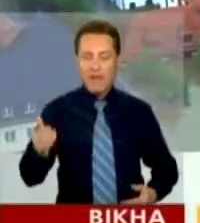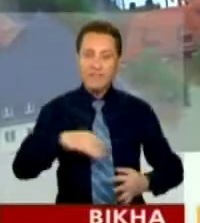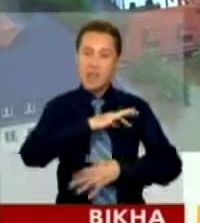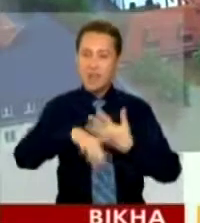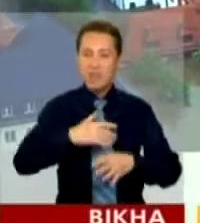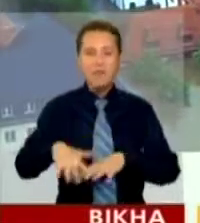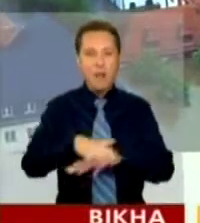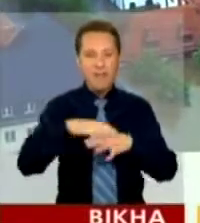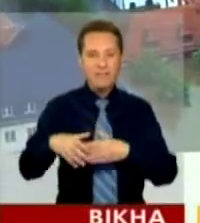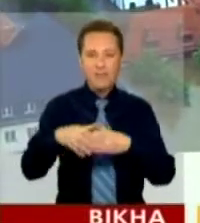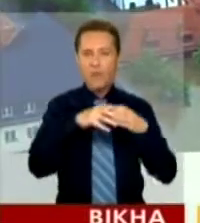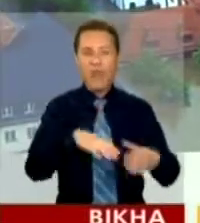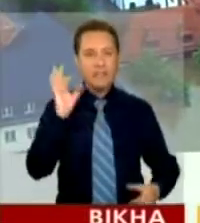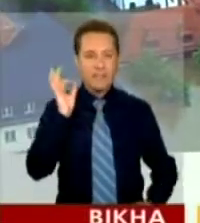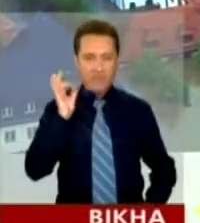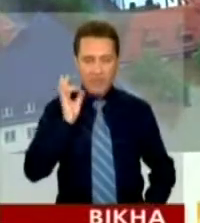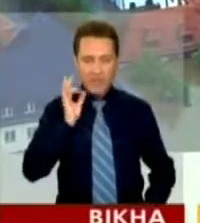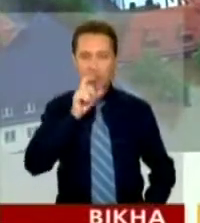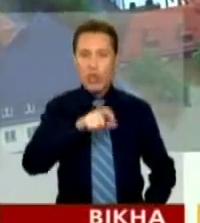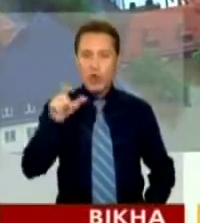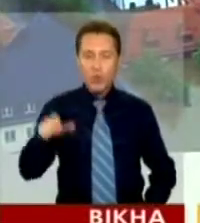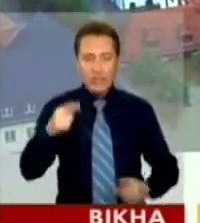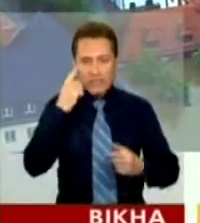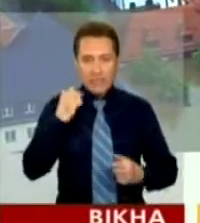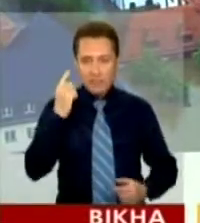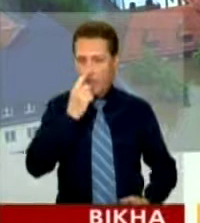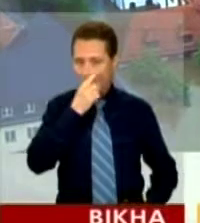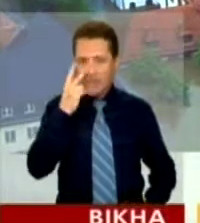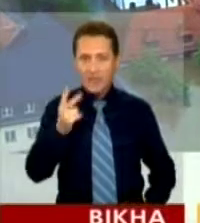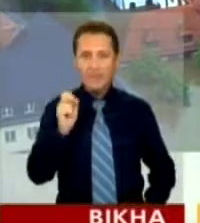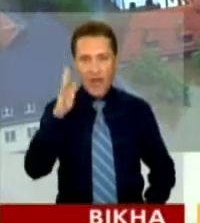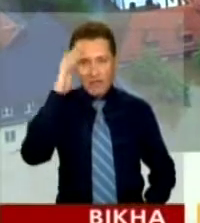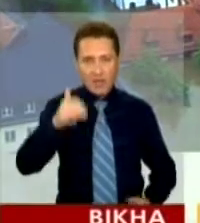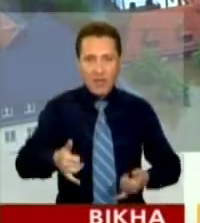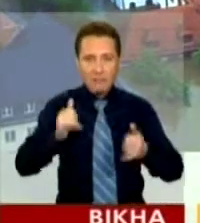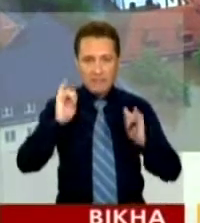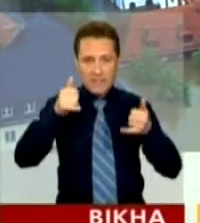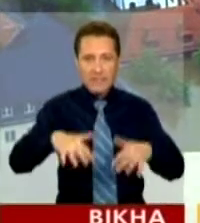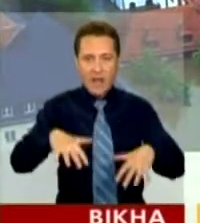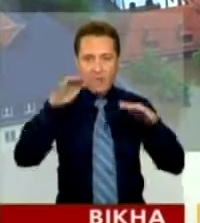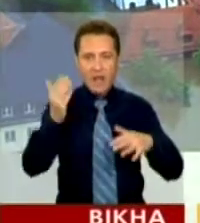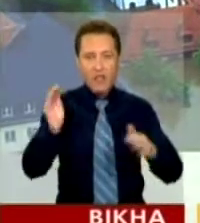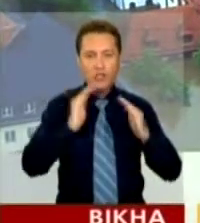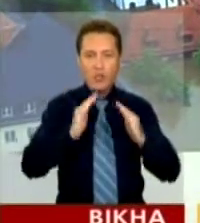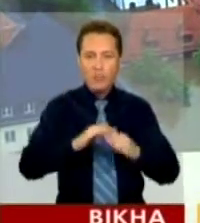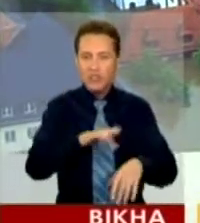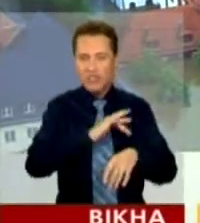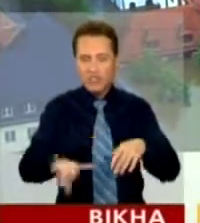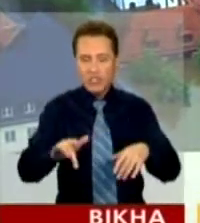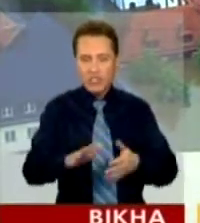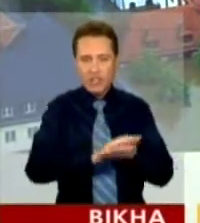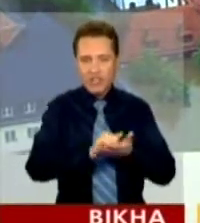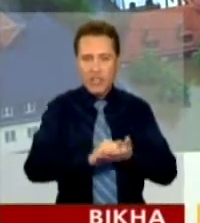Паніка і масова евакуація в Німеччині. Люди зі слізьми на очах дивляться, як вода заливає їхні домівки. Нищівні повені охоплюють